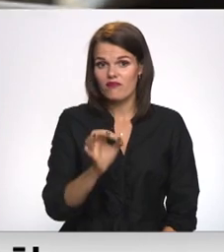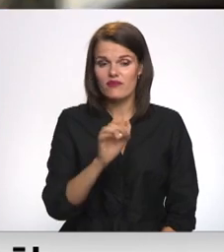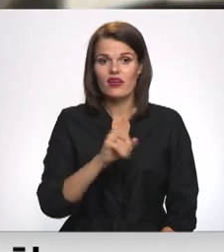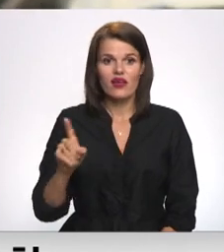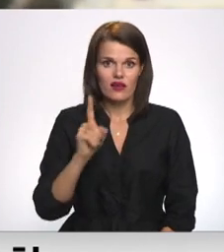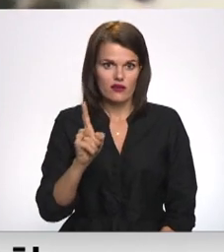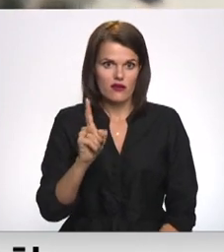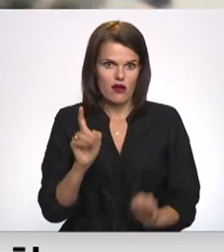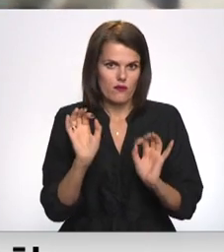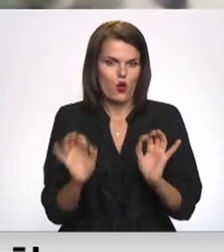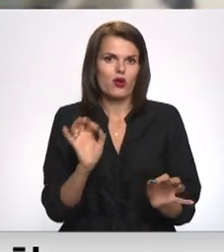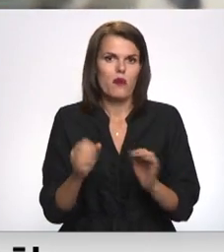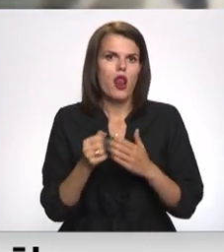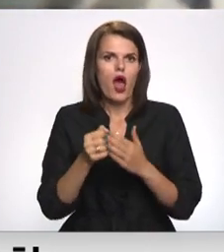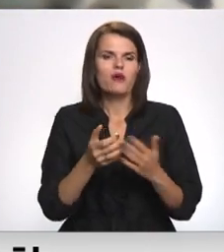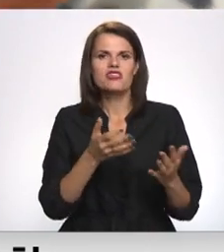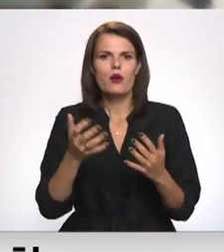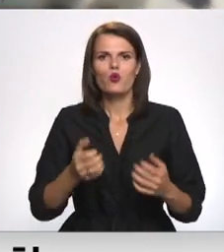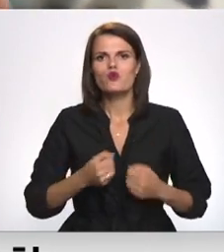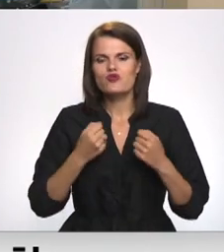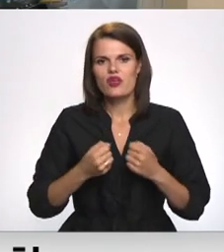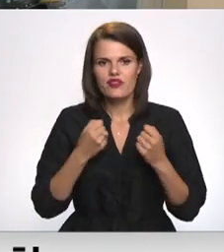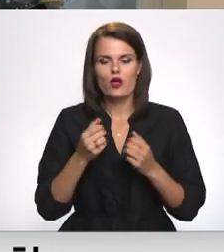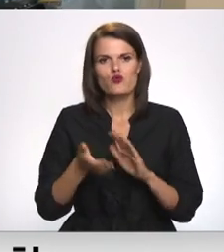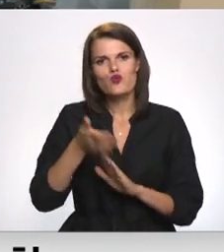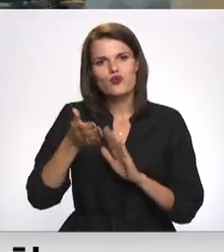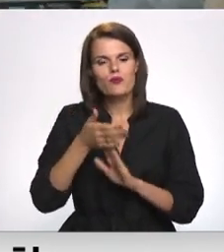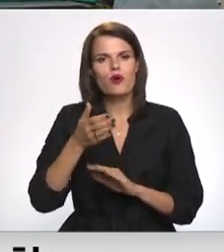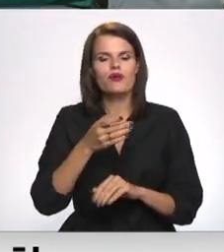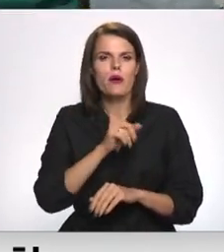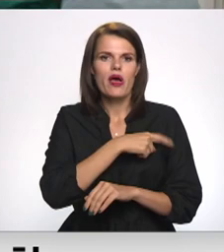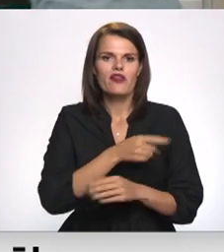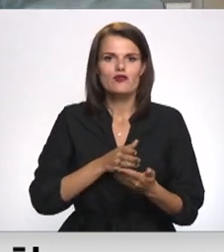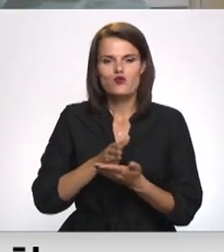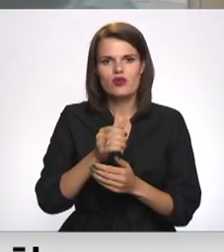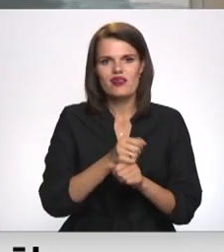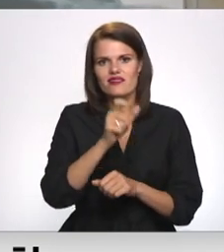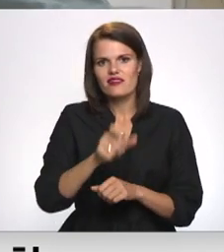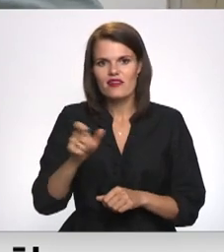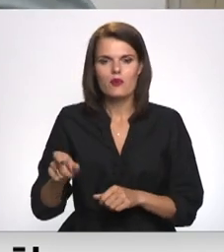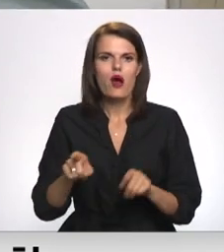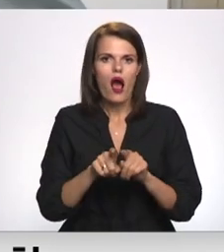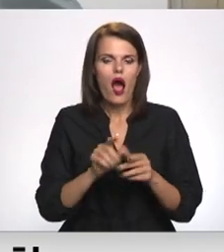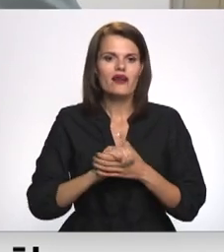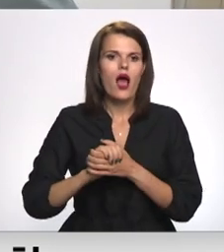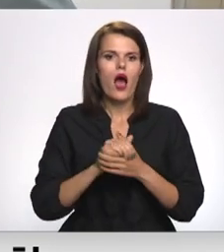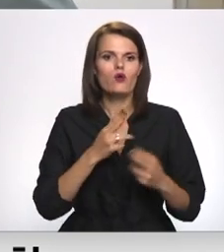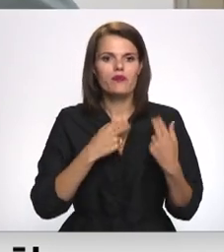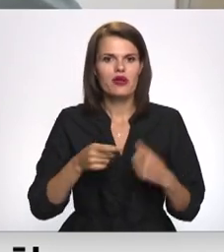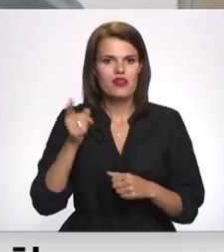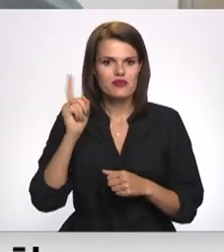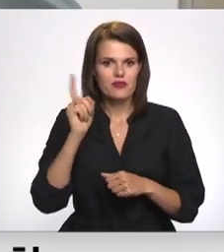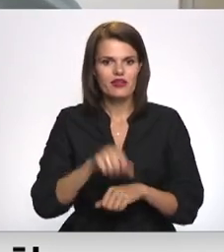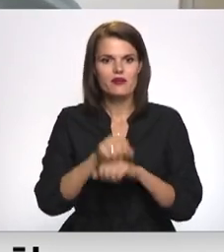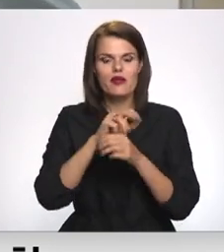tikai racionāli atbalstīt jebkurus centienus uzlabot medicīnas nozares darbinieku vidi. Toskait arī minēto arotbiedrības brīdinājumu streiku, kas